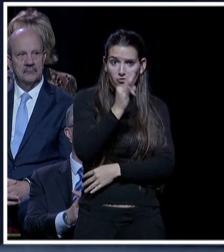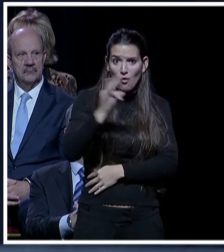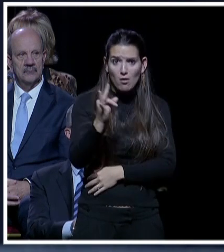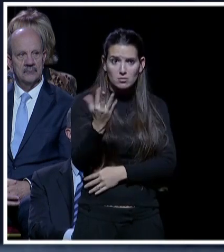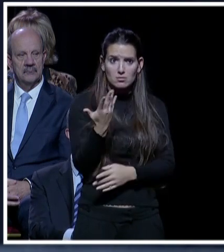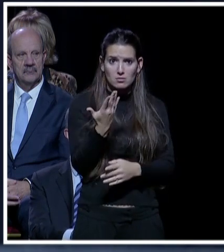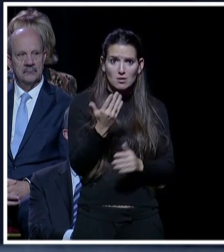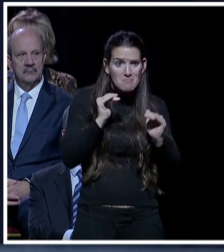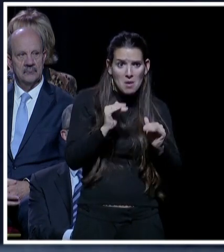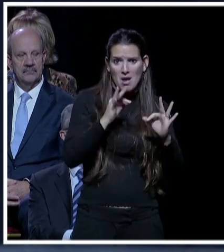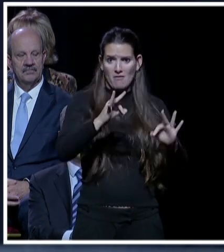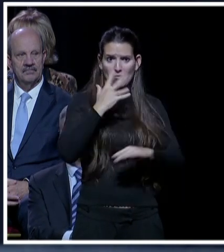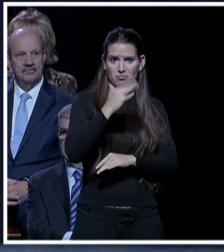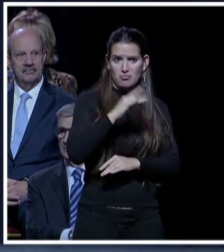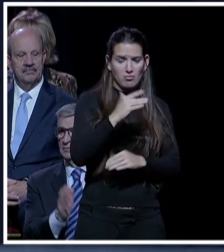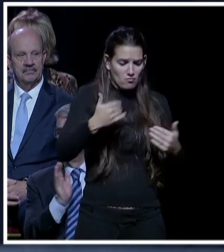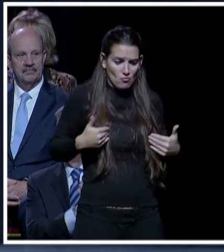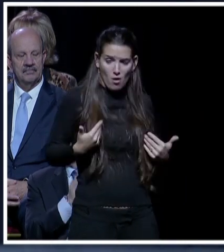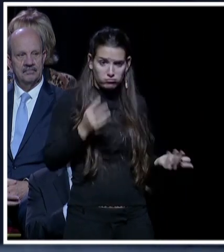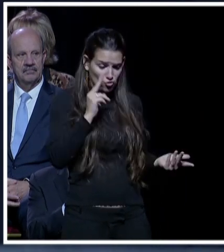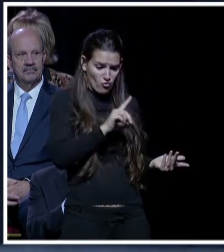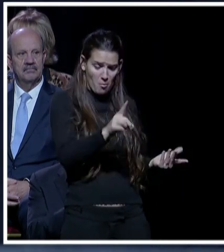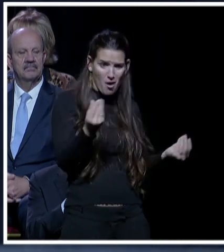je ne vois pas de réchauffement.